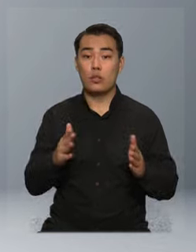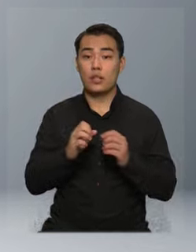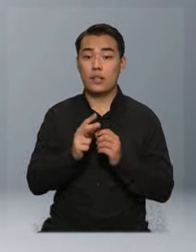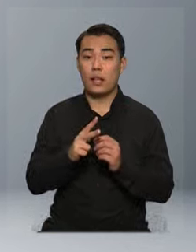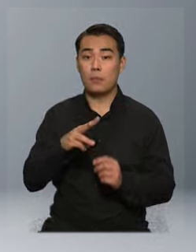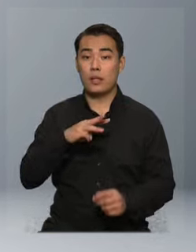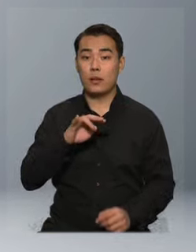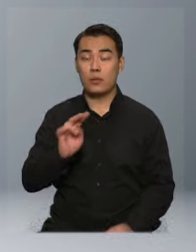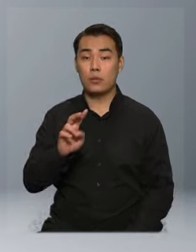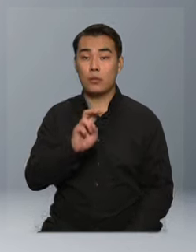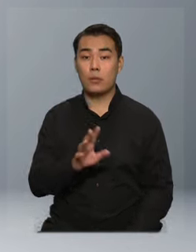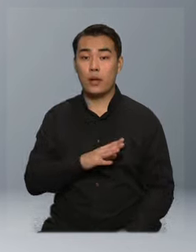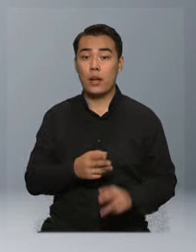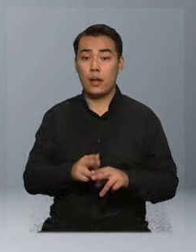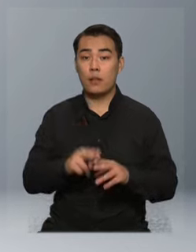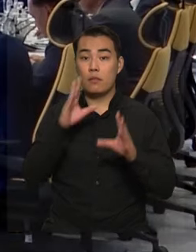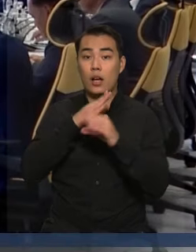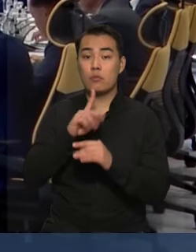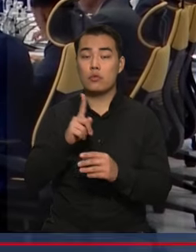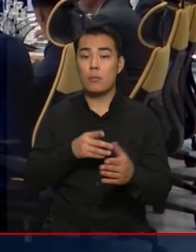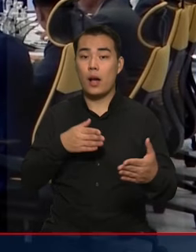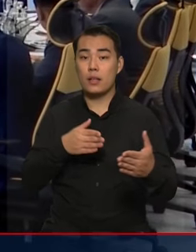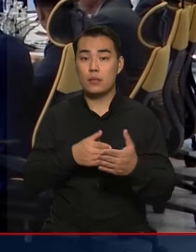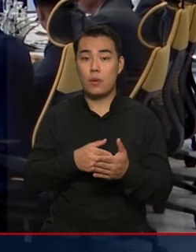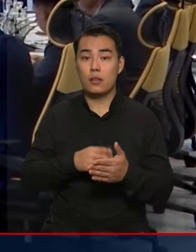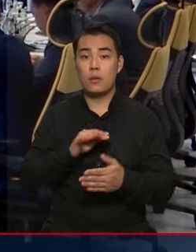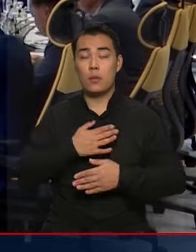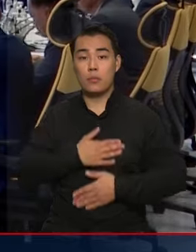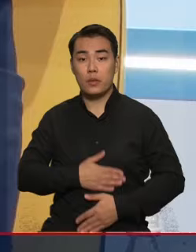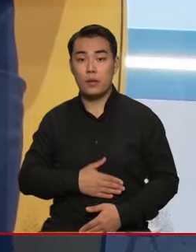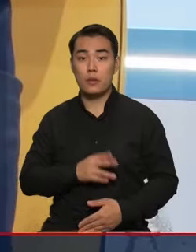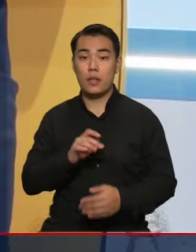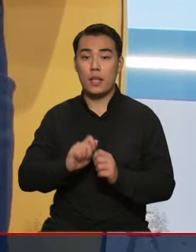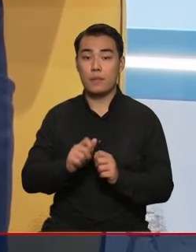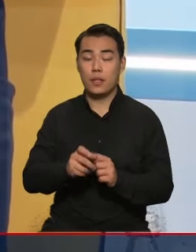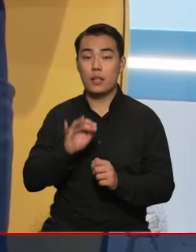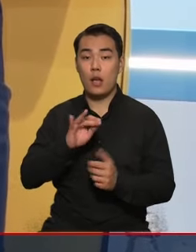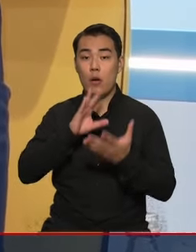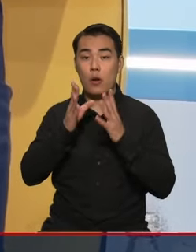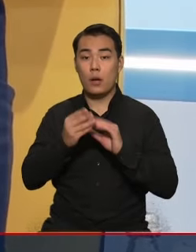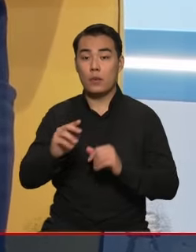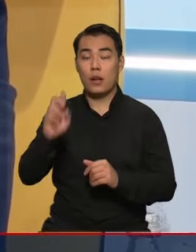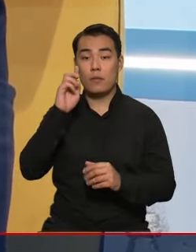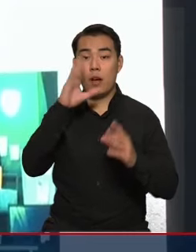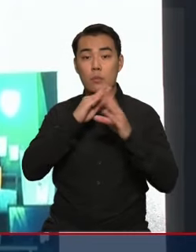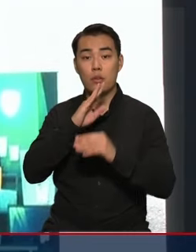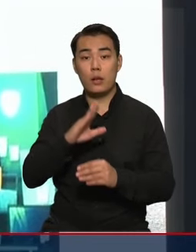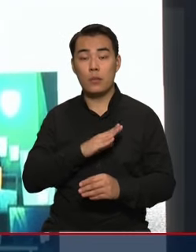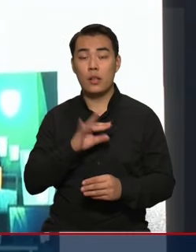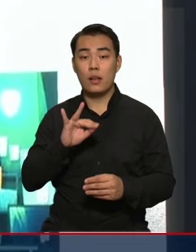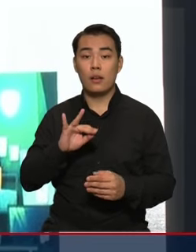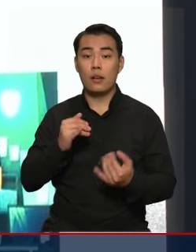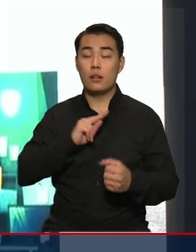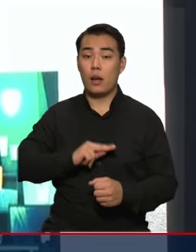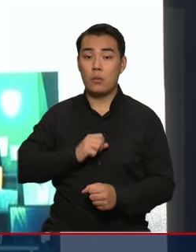миллиардов долларов. Удается это благодаря максимально комфортным условиям для инвесторов и потенциалу страны. А для контроля надлежащей